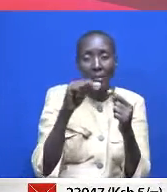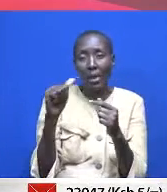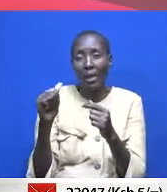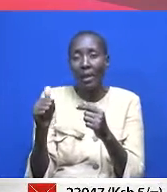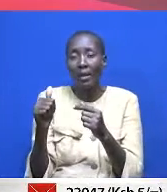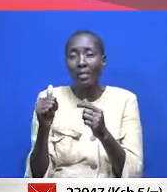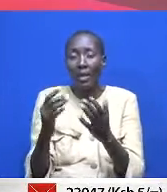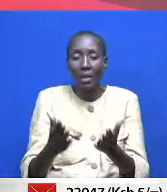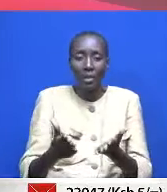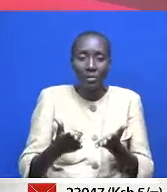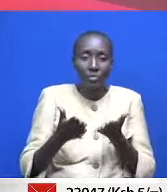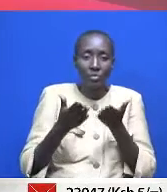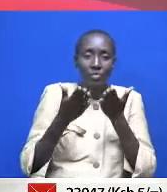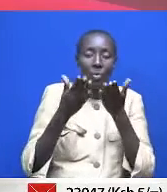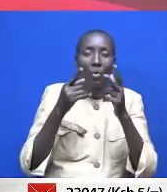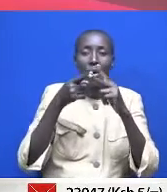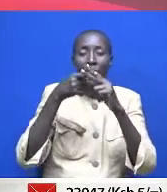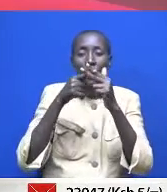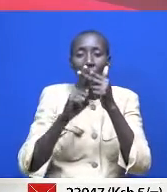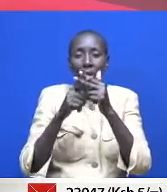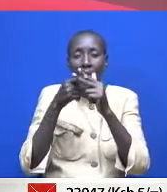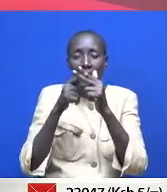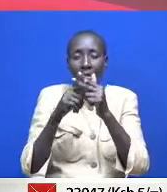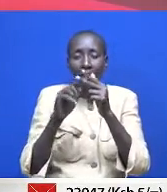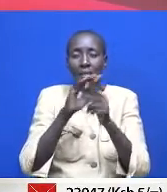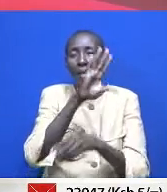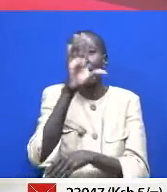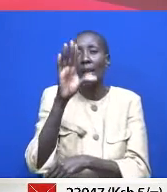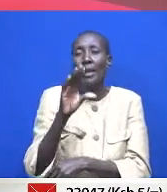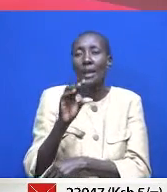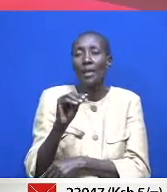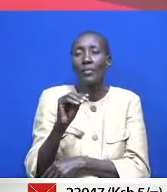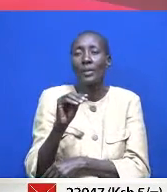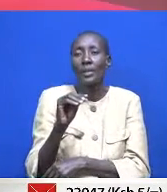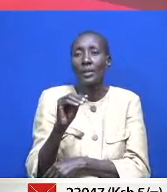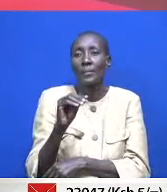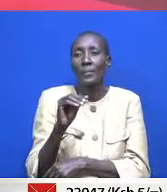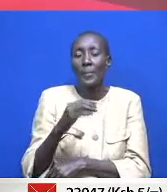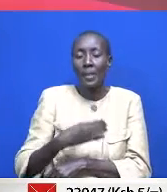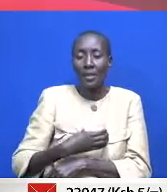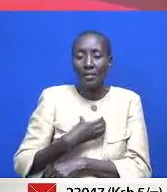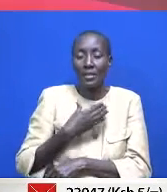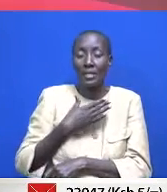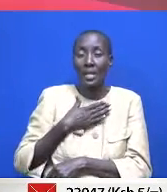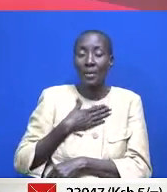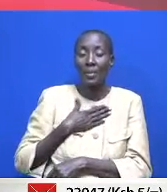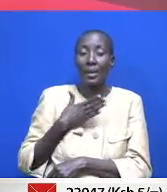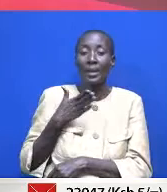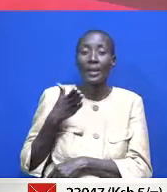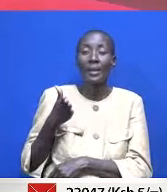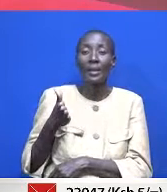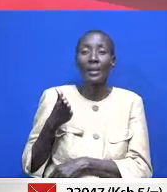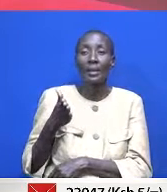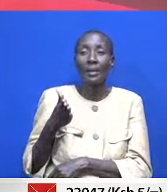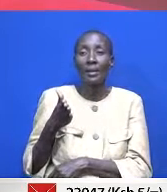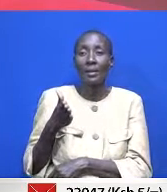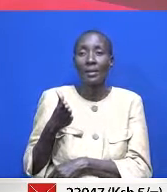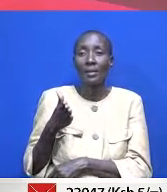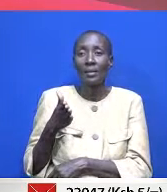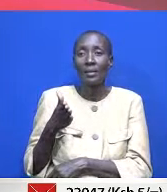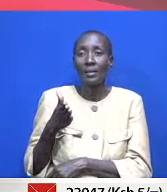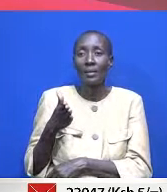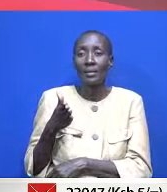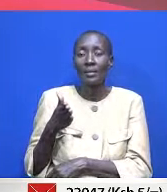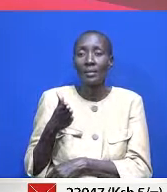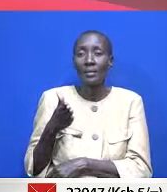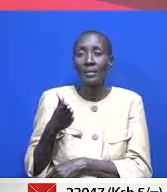ukuaji wa viwanda vya uwekezaji barani Afrika. Kiprono Kitonyi ambaye ni mwenyekiti ama naibu mwenyekiti wa World